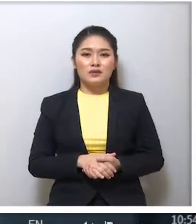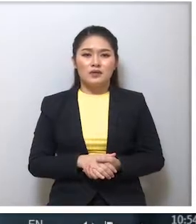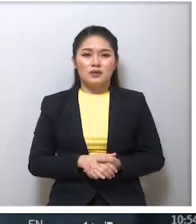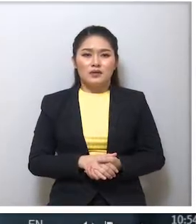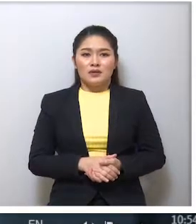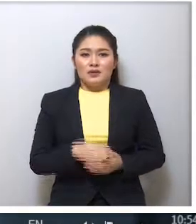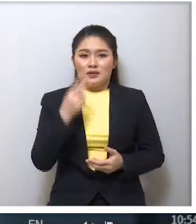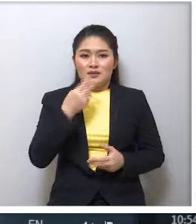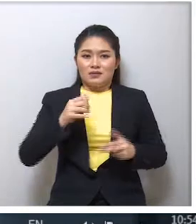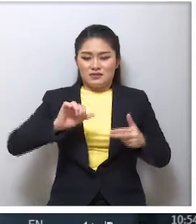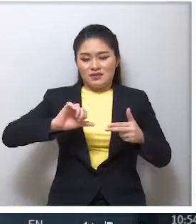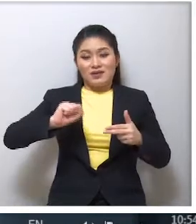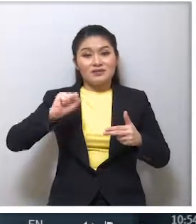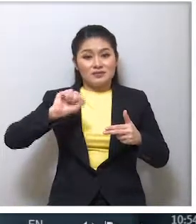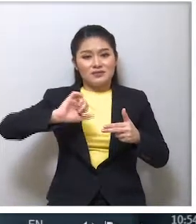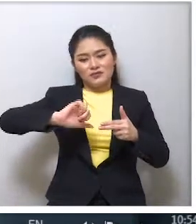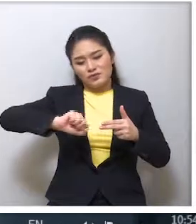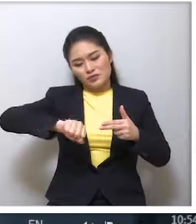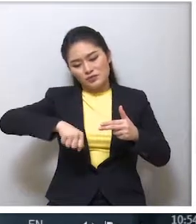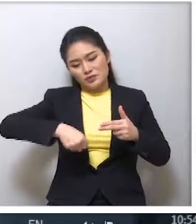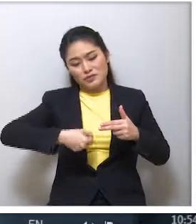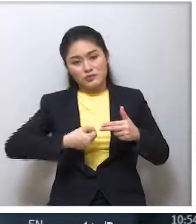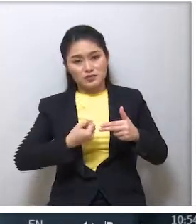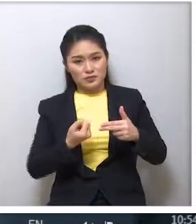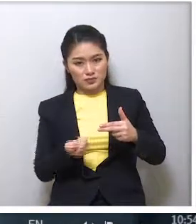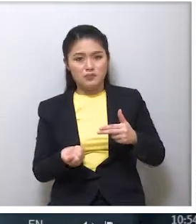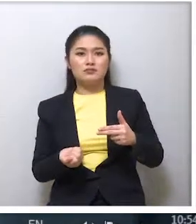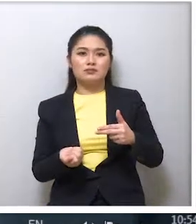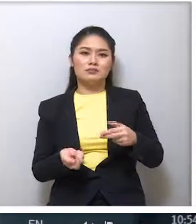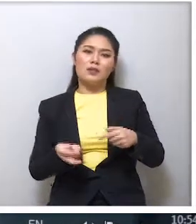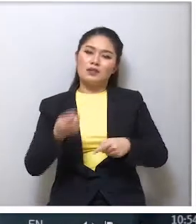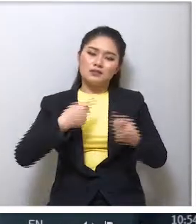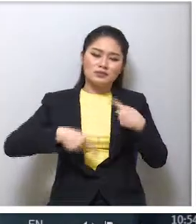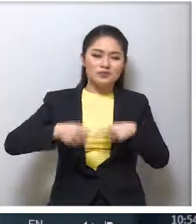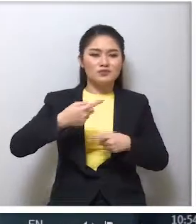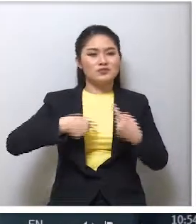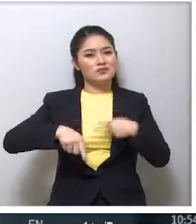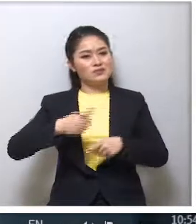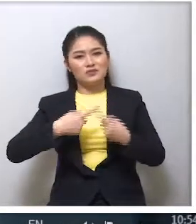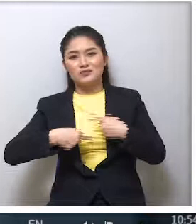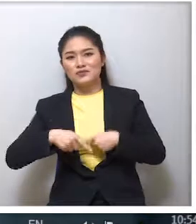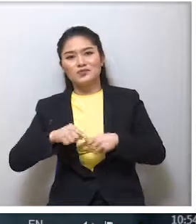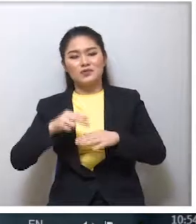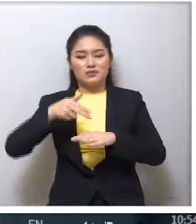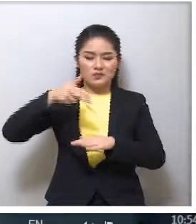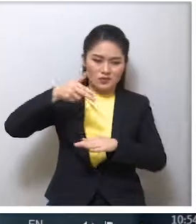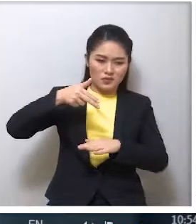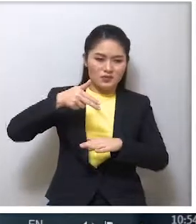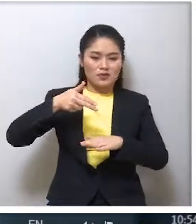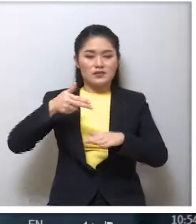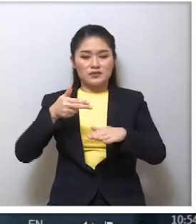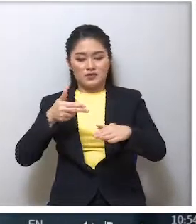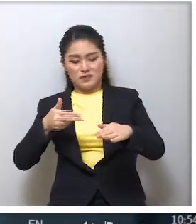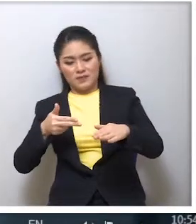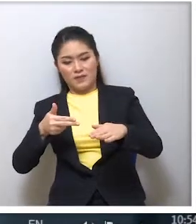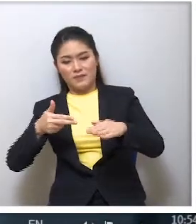เขาก็จะค่อยๆพลิกตัวแบบนี้คือพยายามปรับทั้ง3วิวนี่นะครับป รับ3วิวทั้งท็อปวิวฟอนต์วิวแล้วก็เ